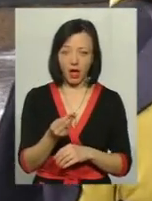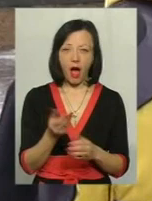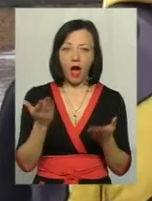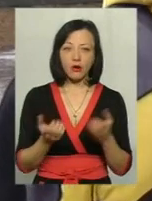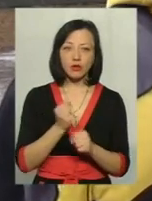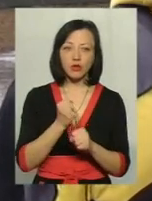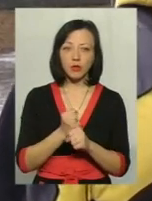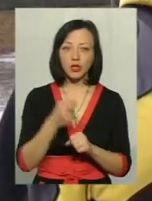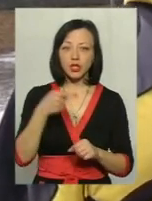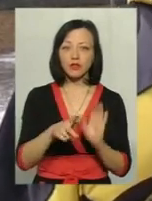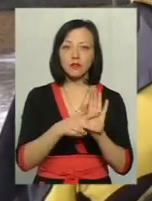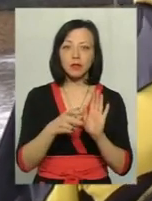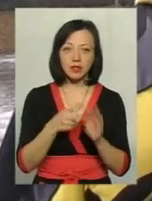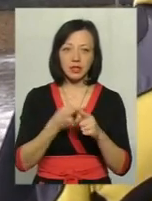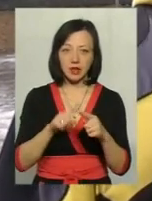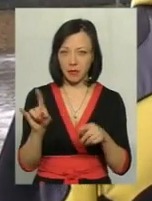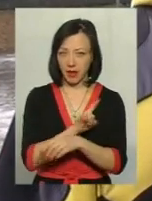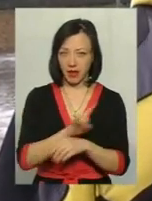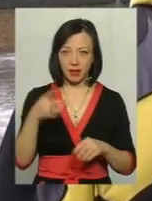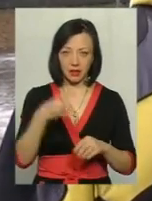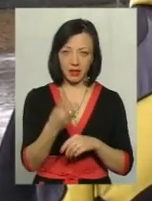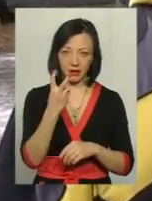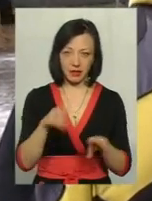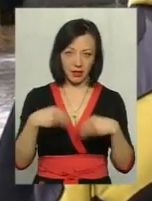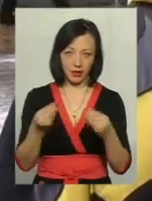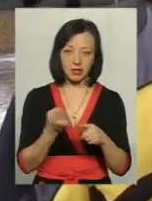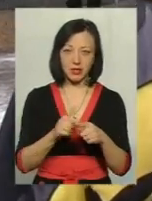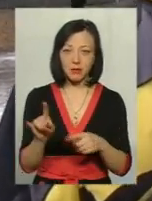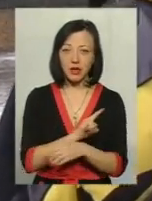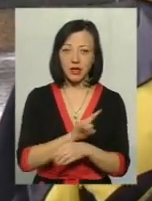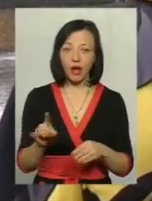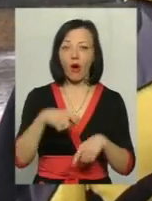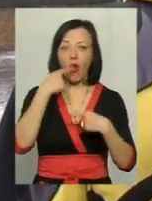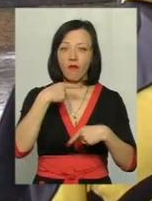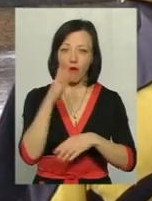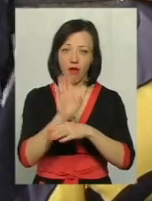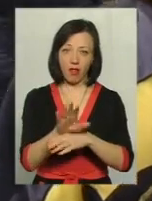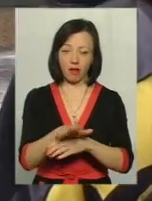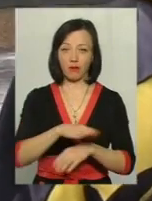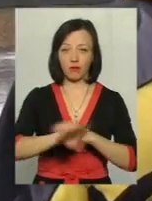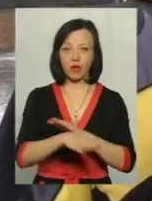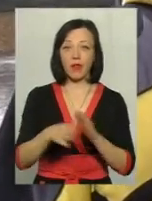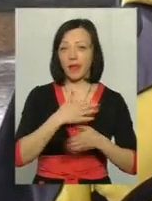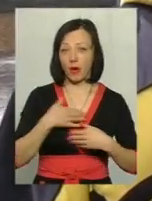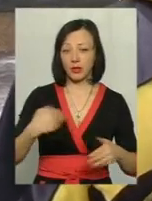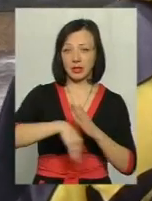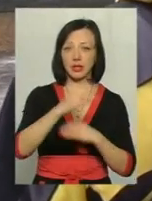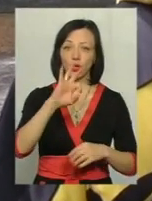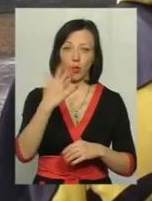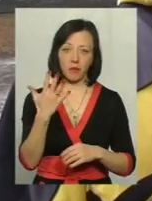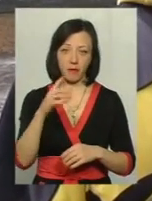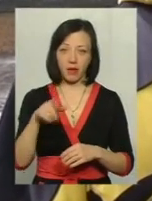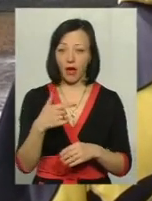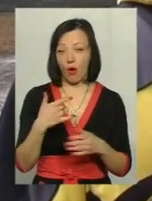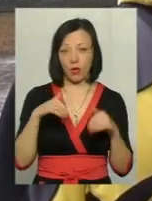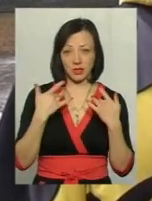вони роблять, отримують 1800, це брехня, що 3200 дають? Вони тільки говорять, що 3200, не хоче, йди на півставки, хоч